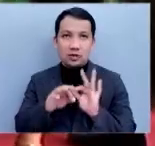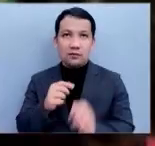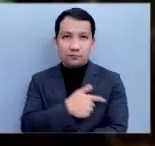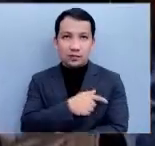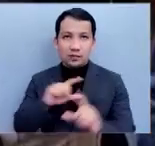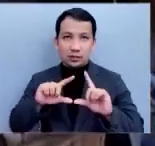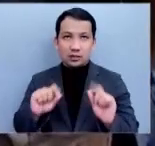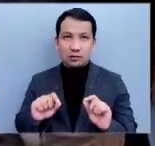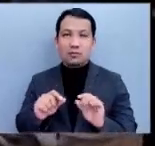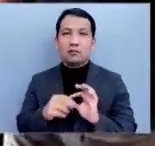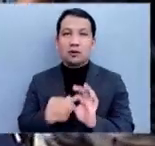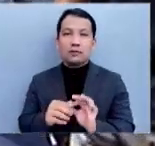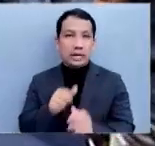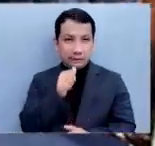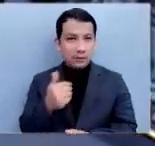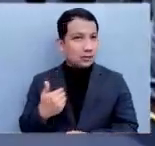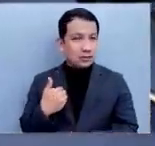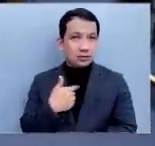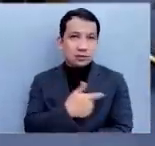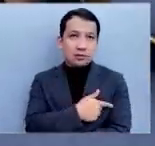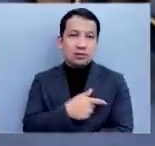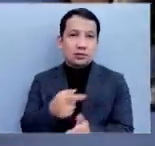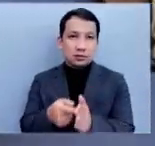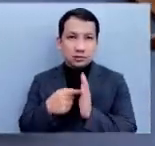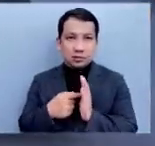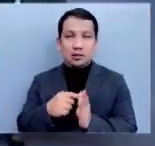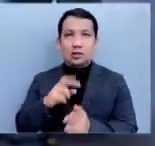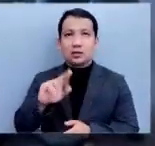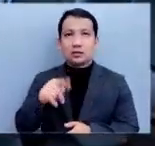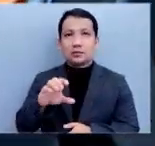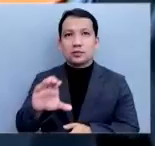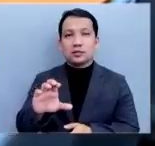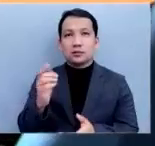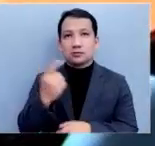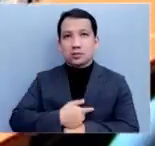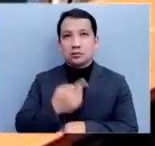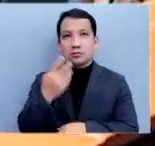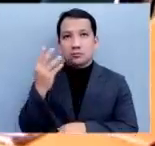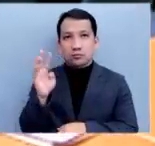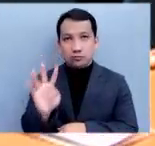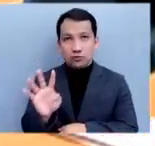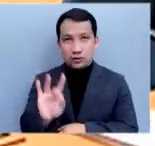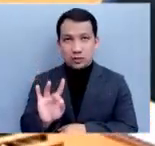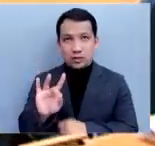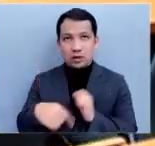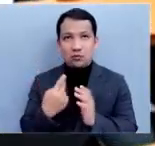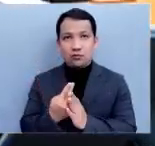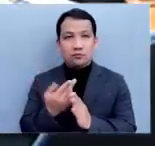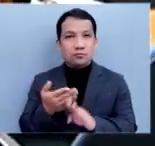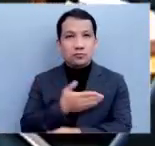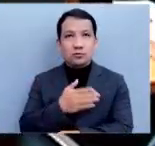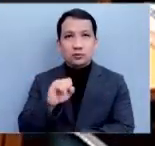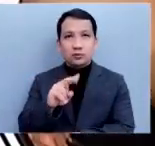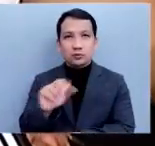card. Para naman sa mga hindi bakunado, required mag RT-PCR test sa loob ng 48 oras bago ang SONA.